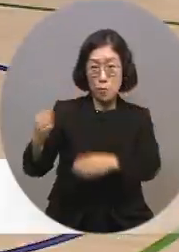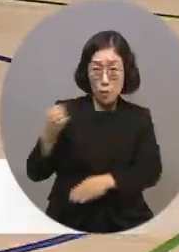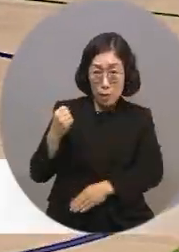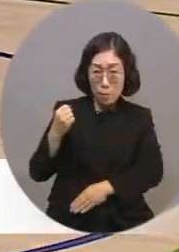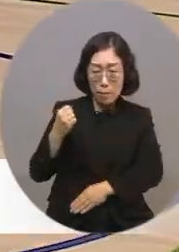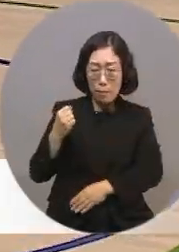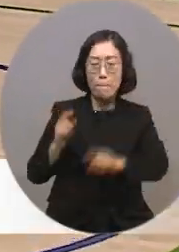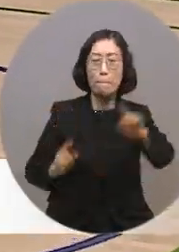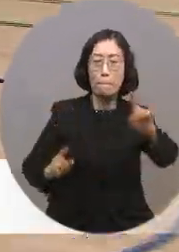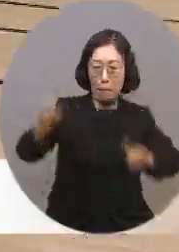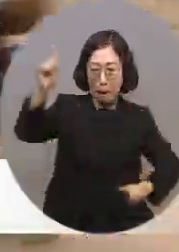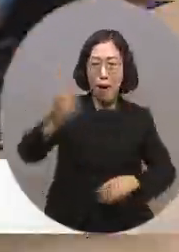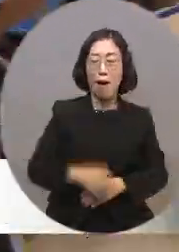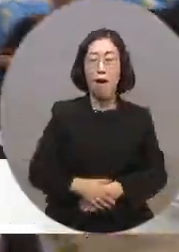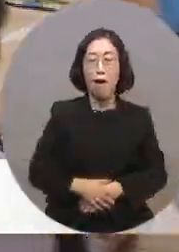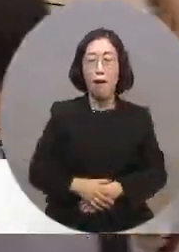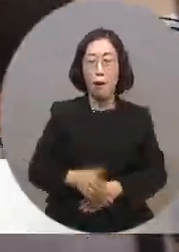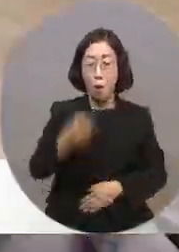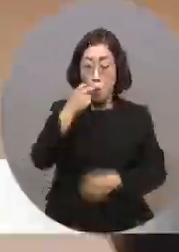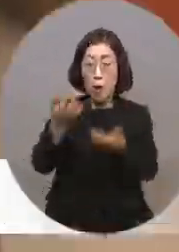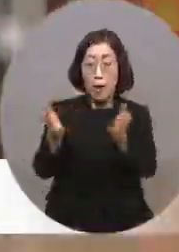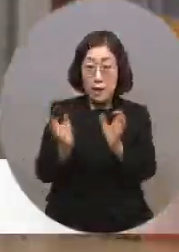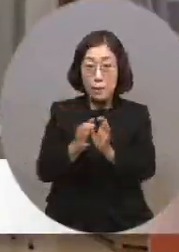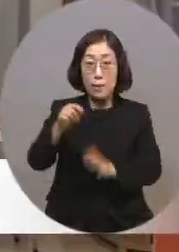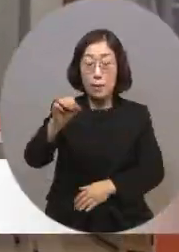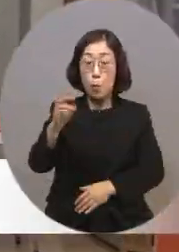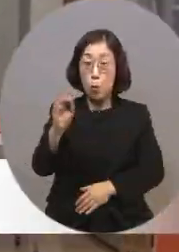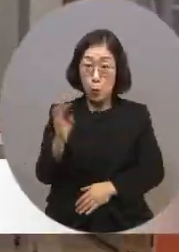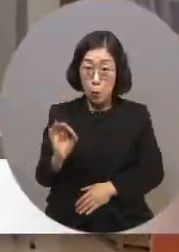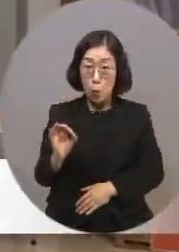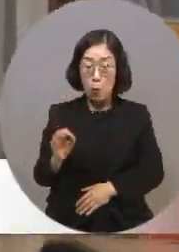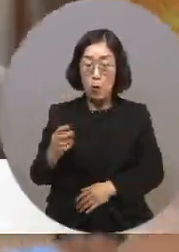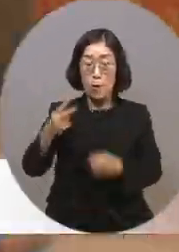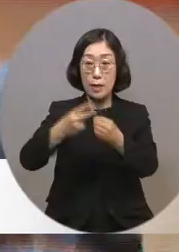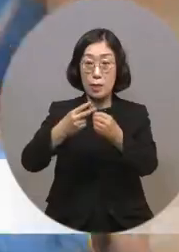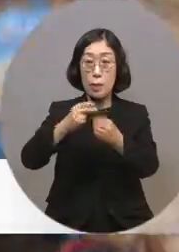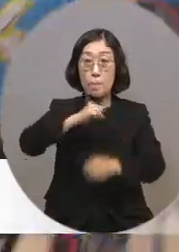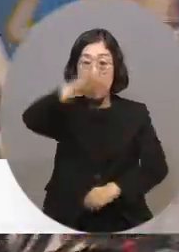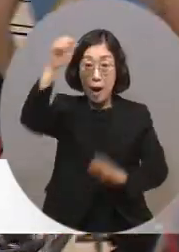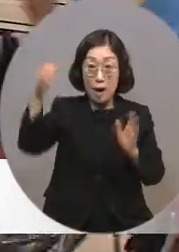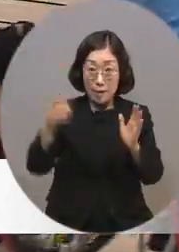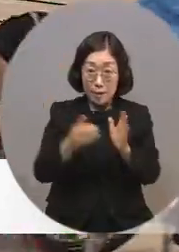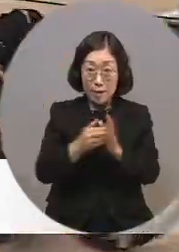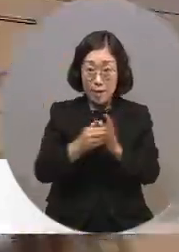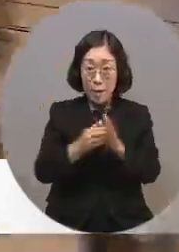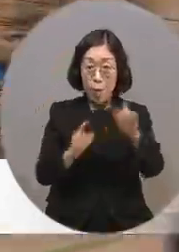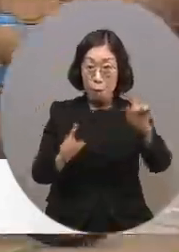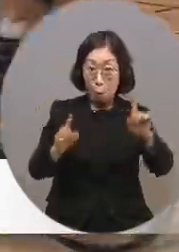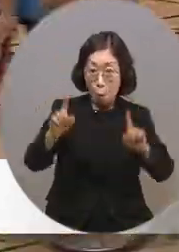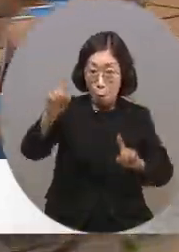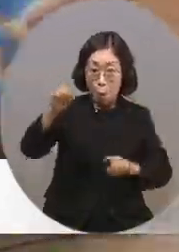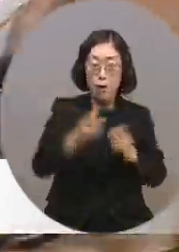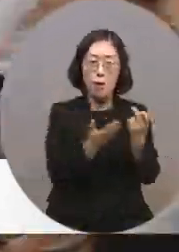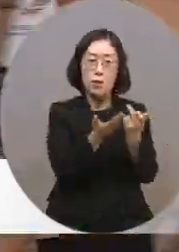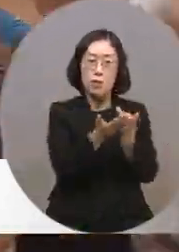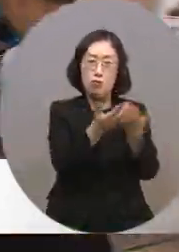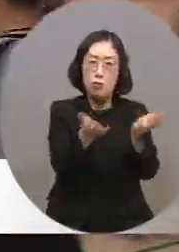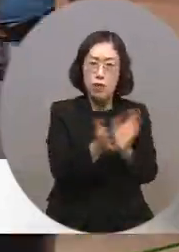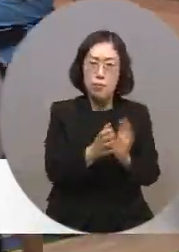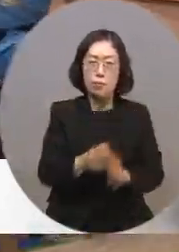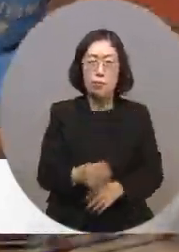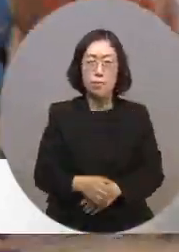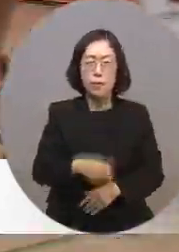갈렸습니다. 경기 막판 코에이는 김호영 선수가 2점 슛을 성공시키며 승기를 잡았고 제주는 초카이